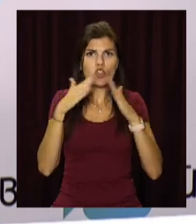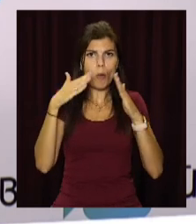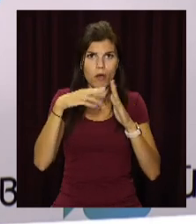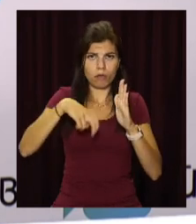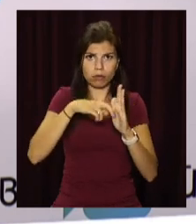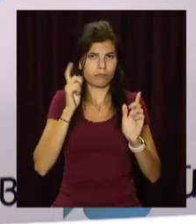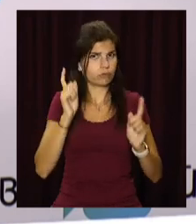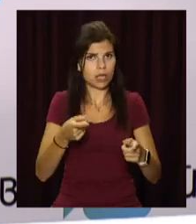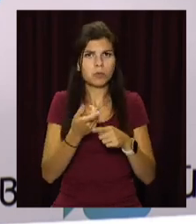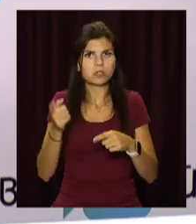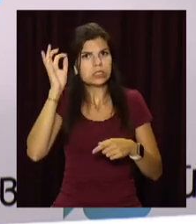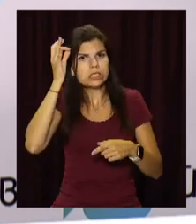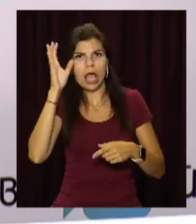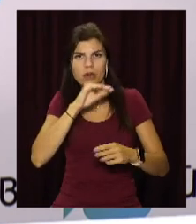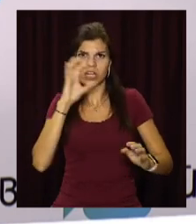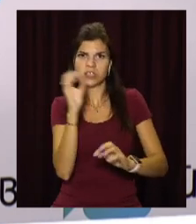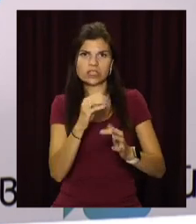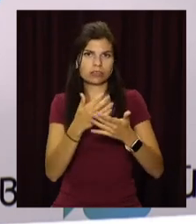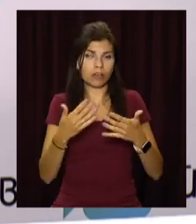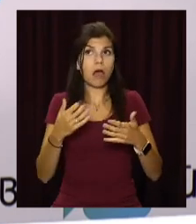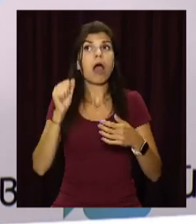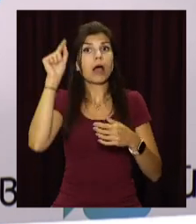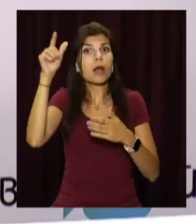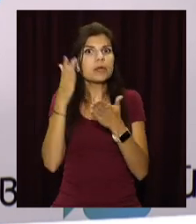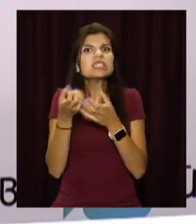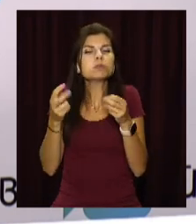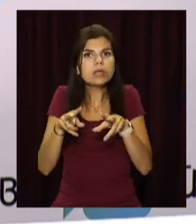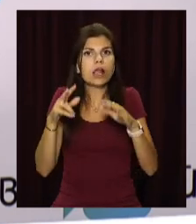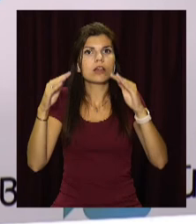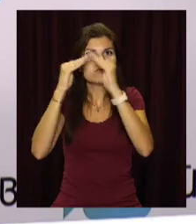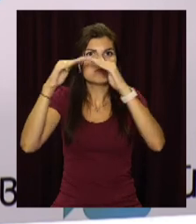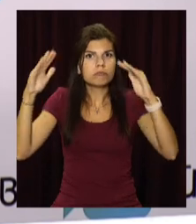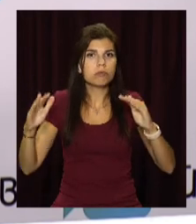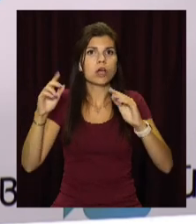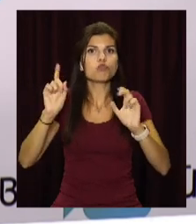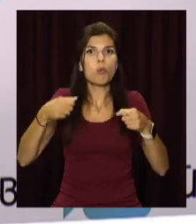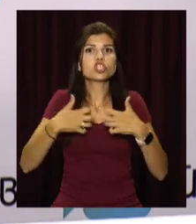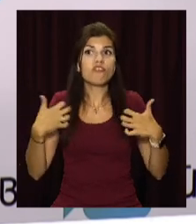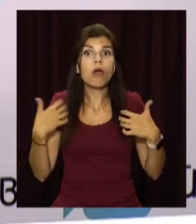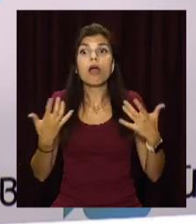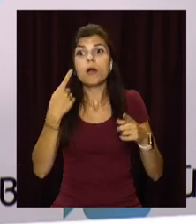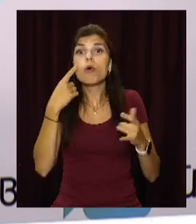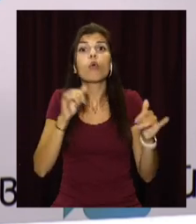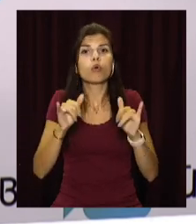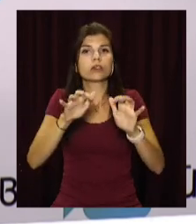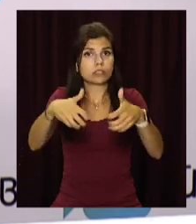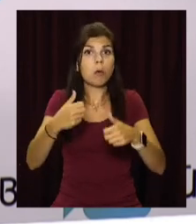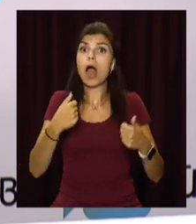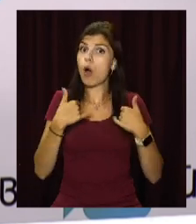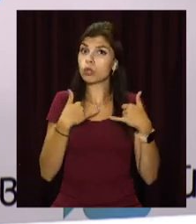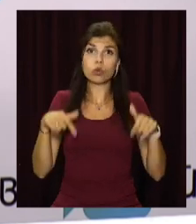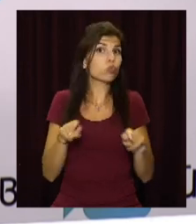соответственно, существующее заведение, куда эти животных могут принять. А у нас этого еще нет. То есть, получается, у нас запрет